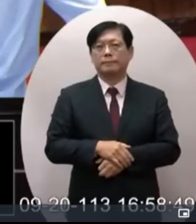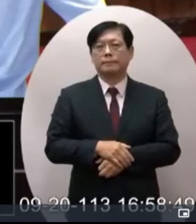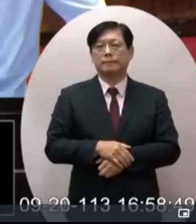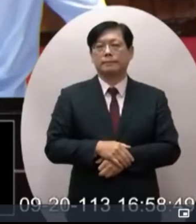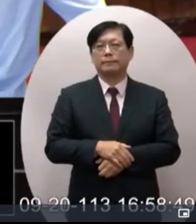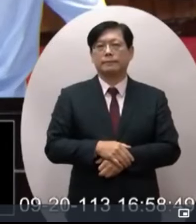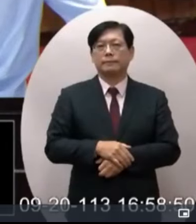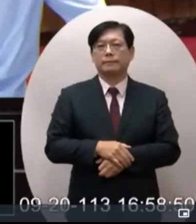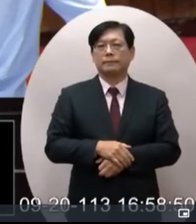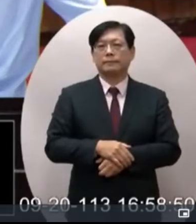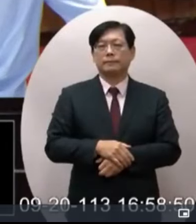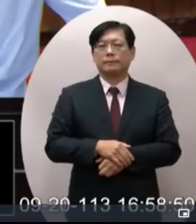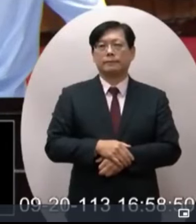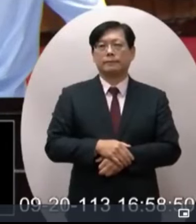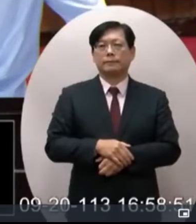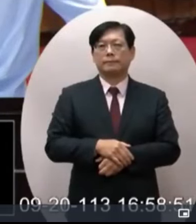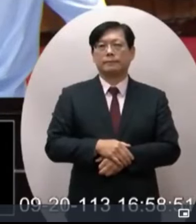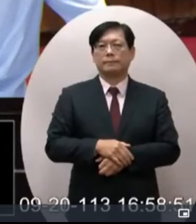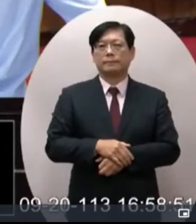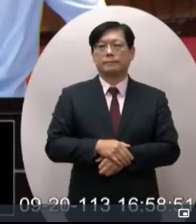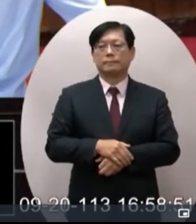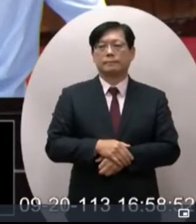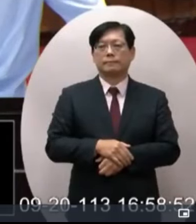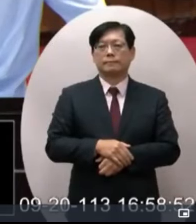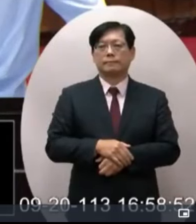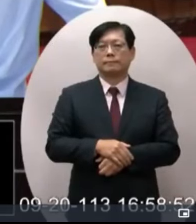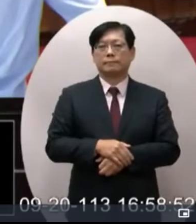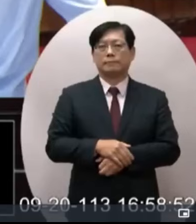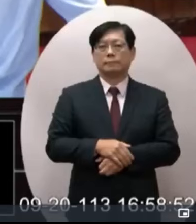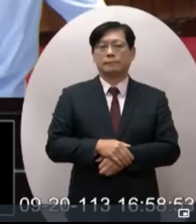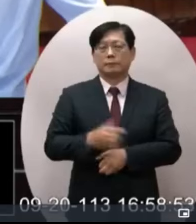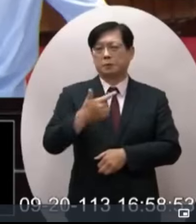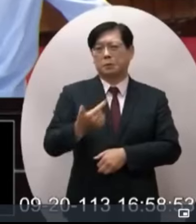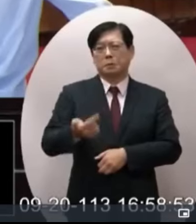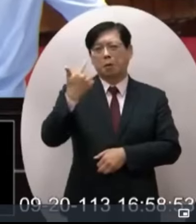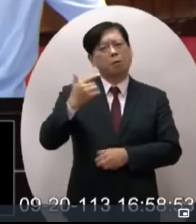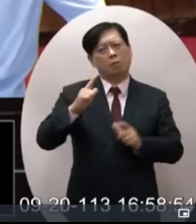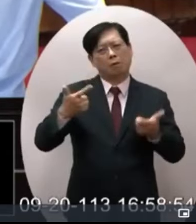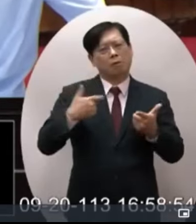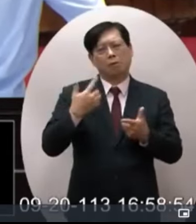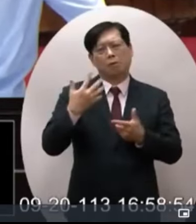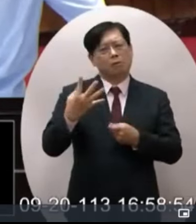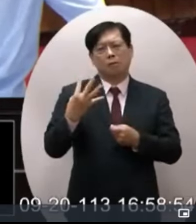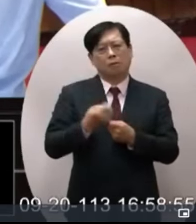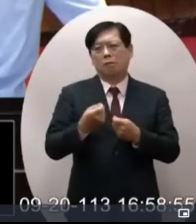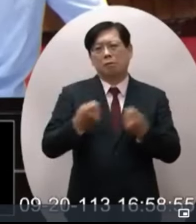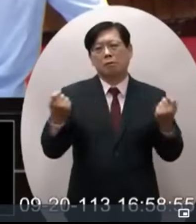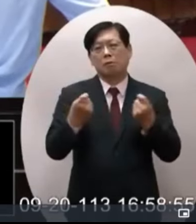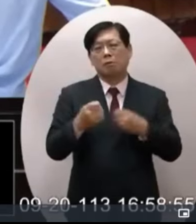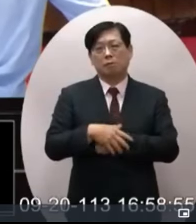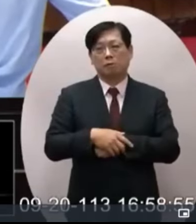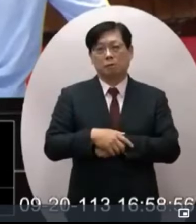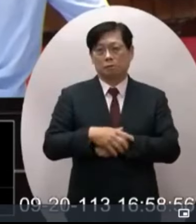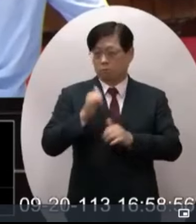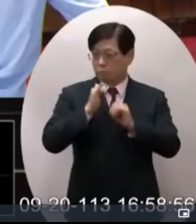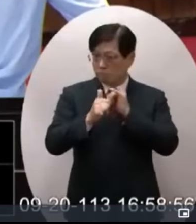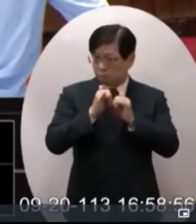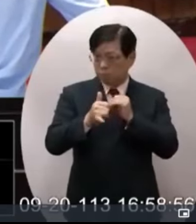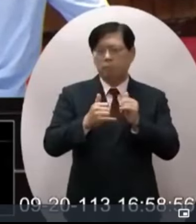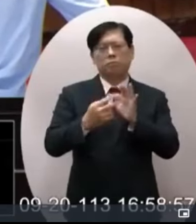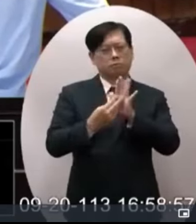我们请最高检察署来尽速来做一个 尽速，要大概要多久？要给社